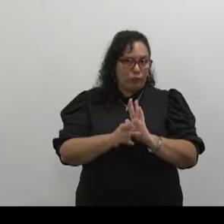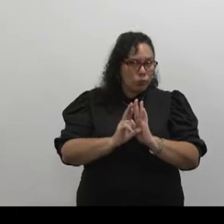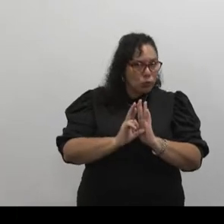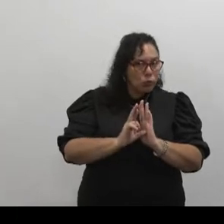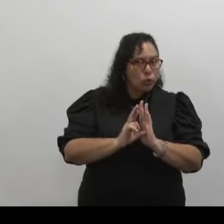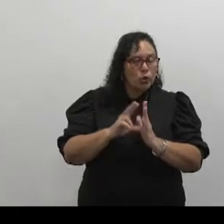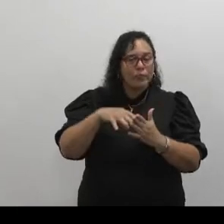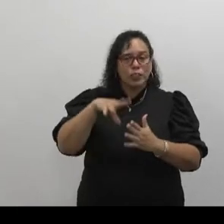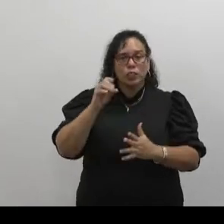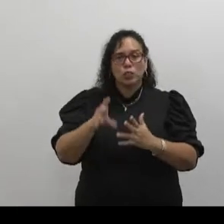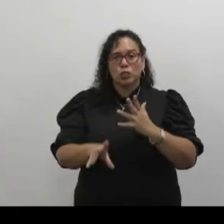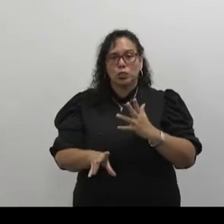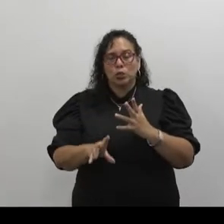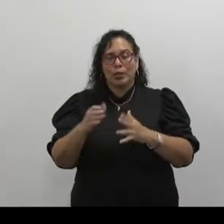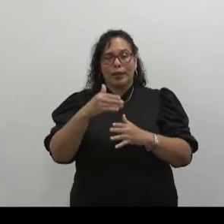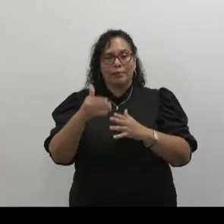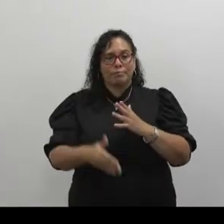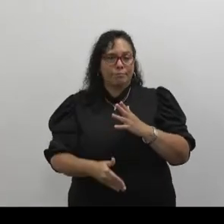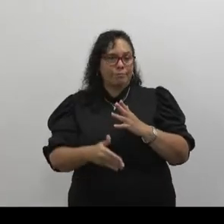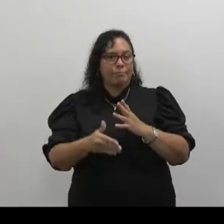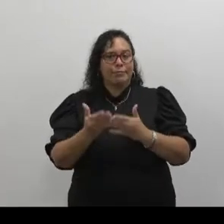mục